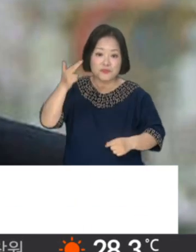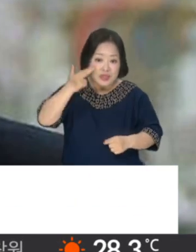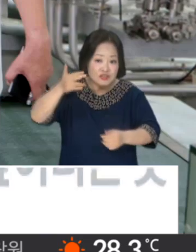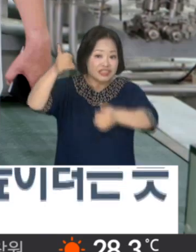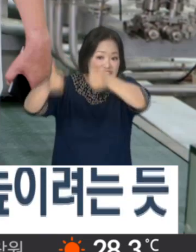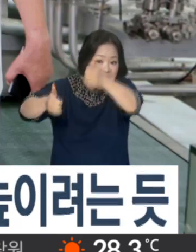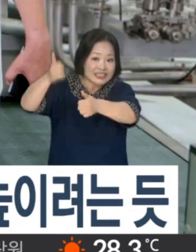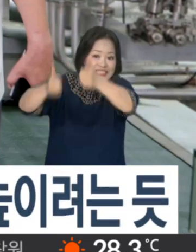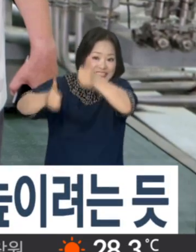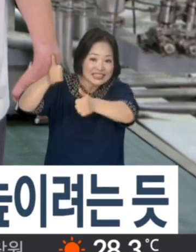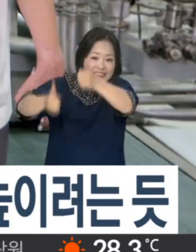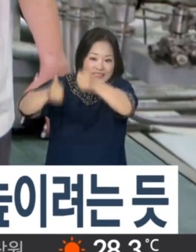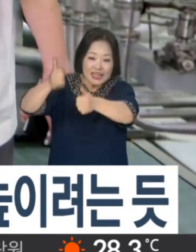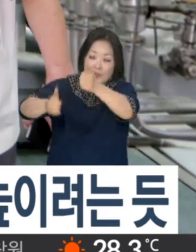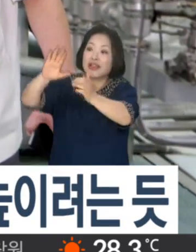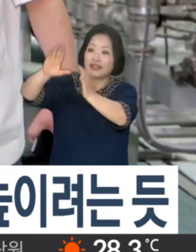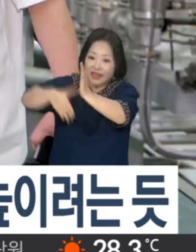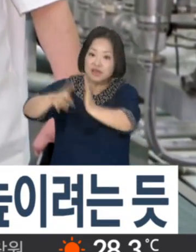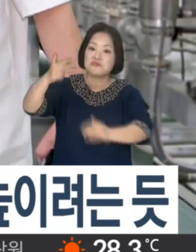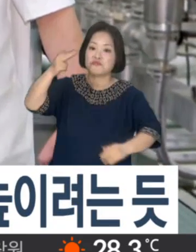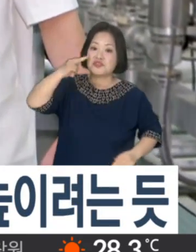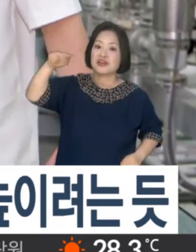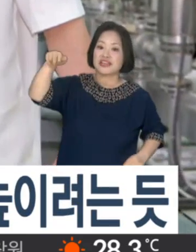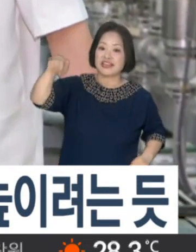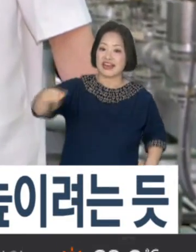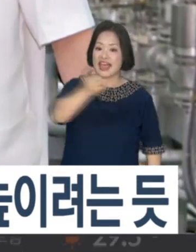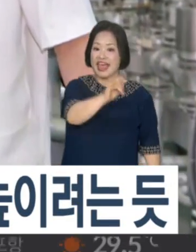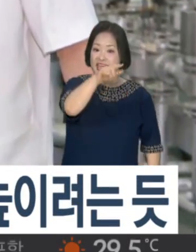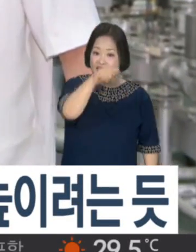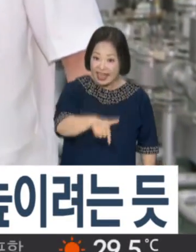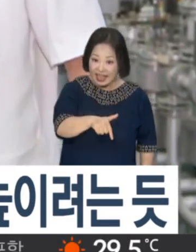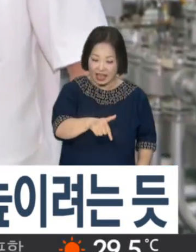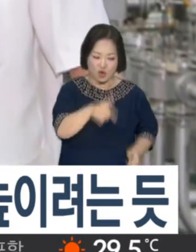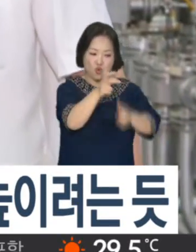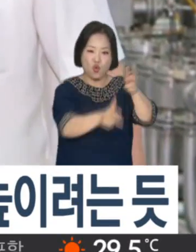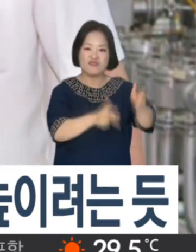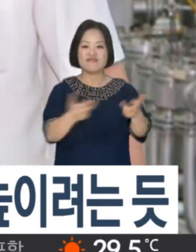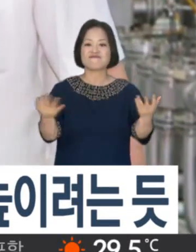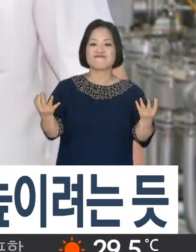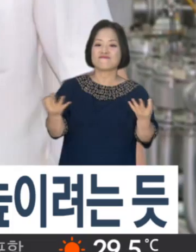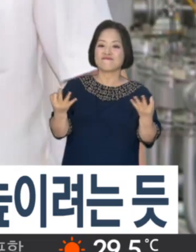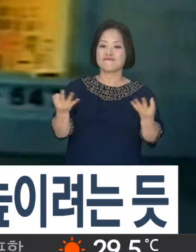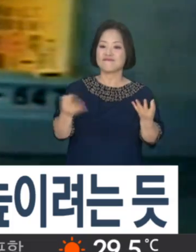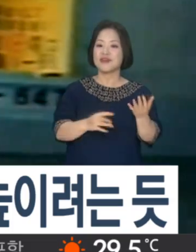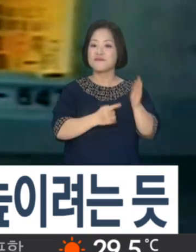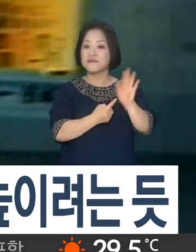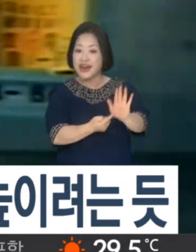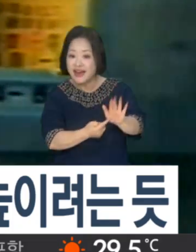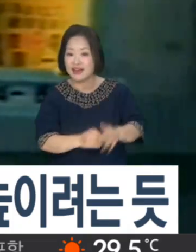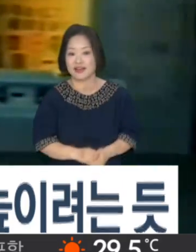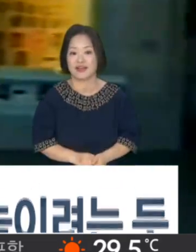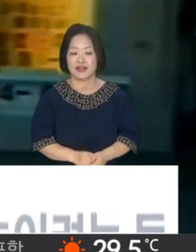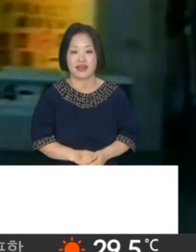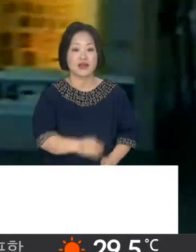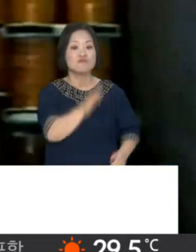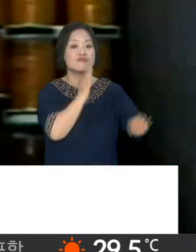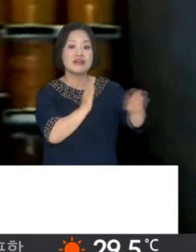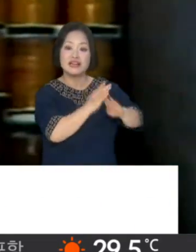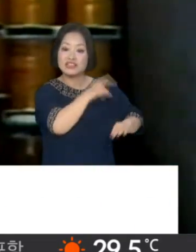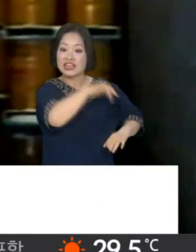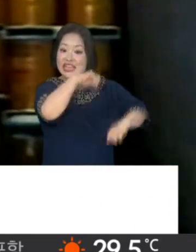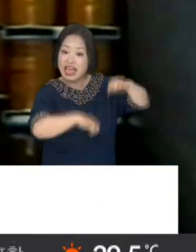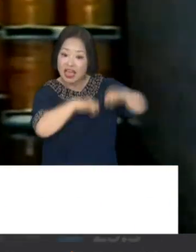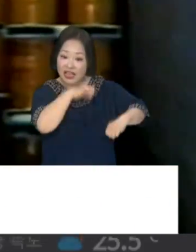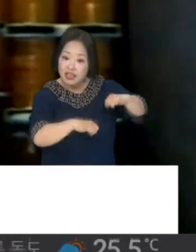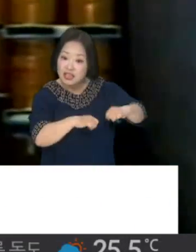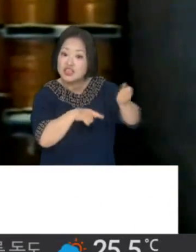한창인 와중에 미국을 한 핵무기 생산 시설을 과시했다는 점입니다 이런 행위들 자체가 사실은 어떻게